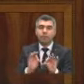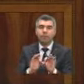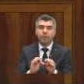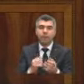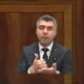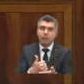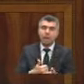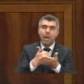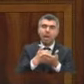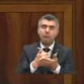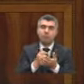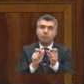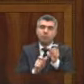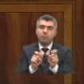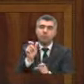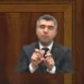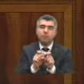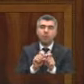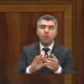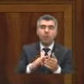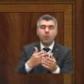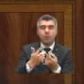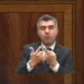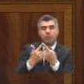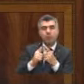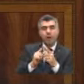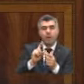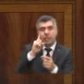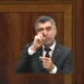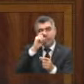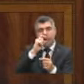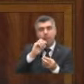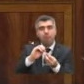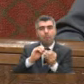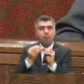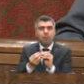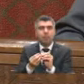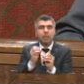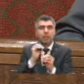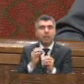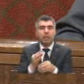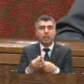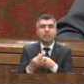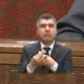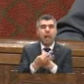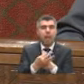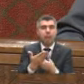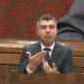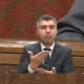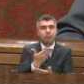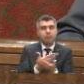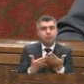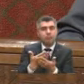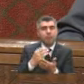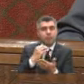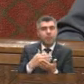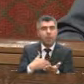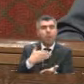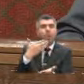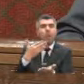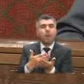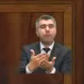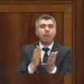لفائدة التلاميذ الذين يعانون من صعوبات في التعلم والمعرضين لخطر الانقطاع